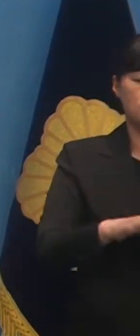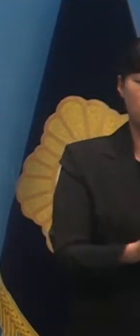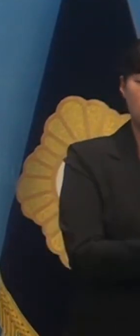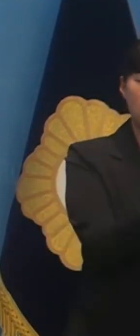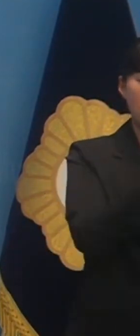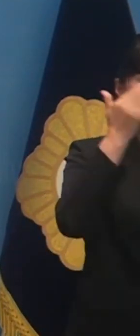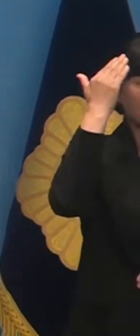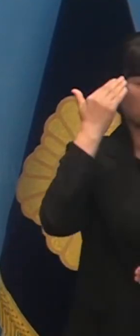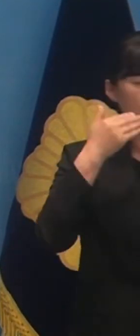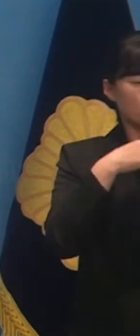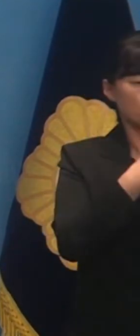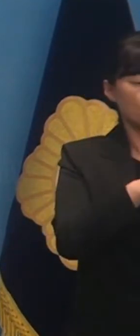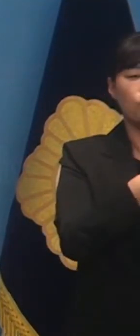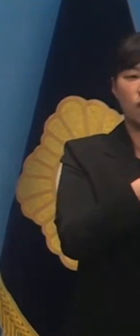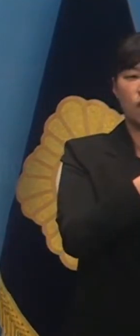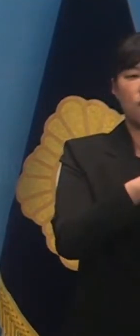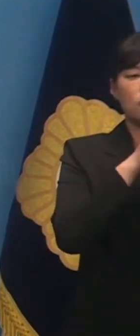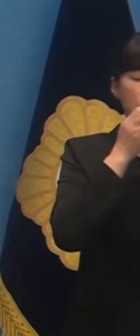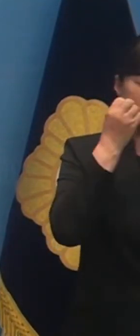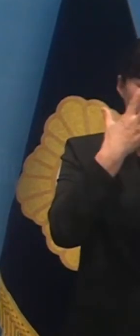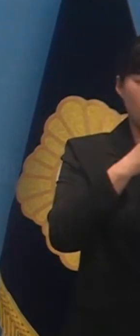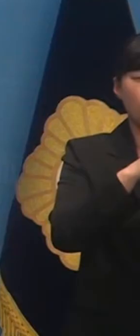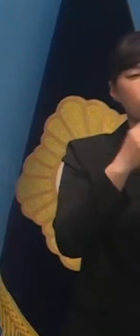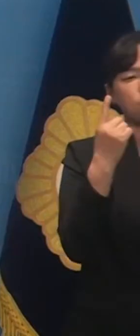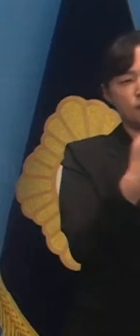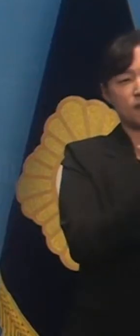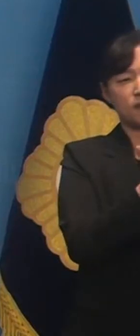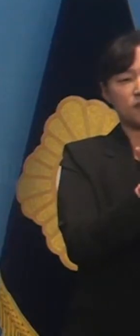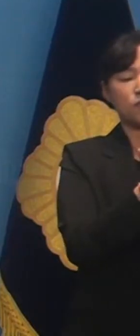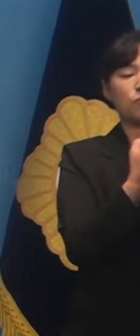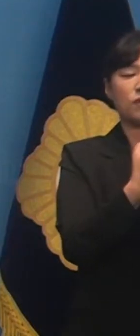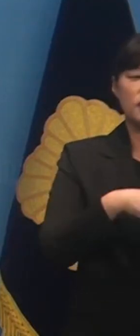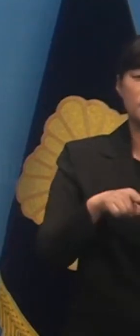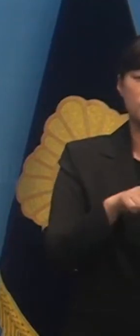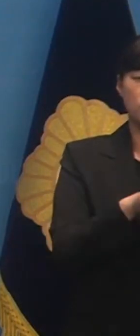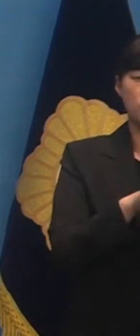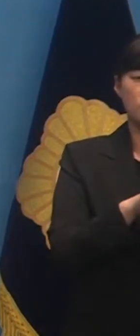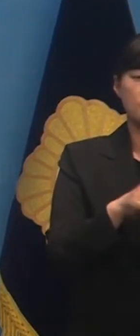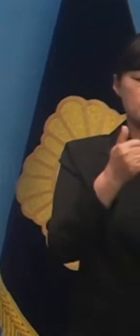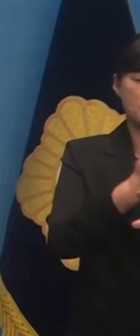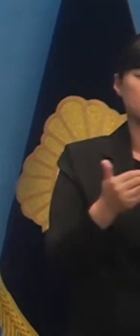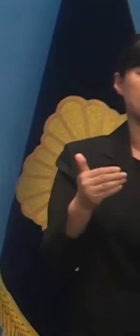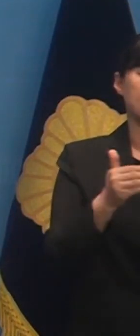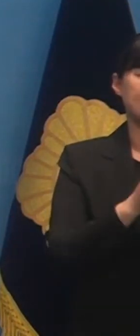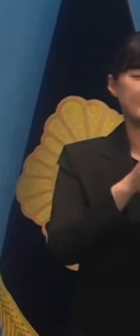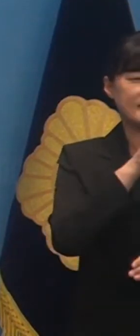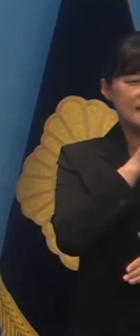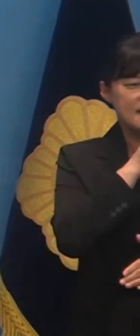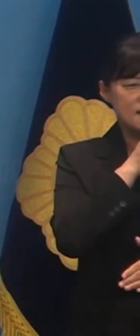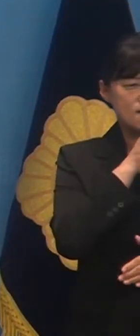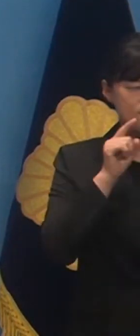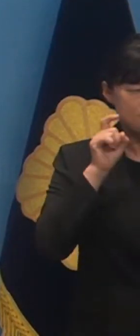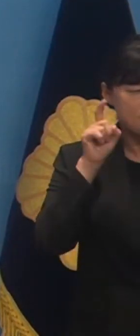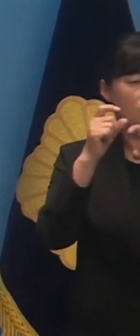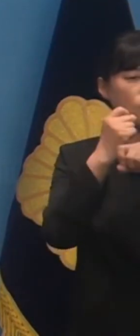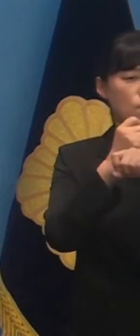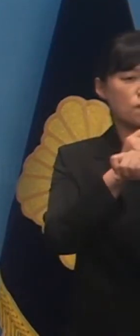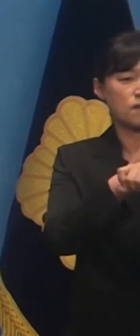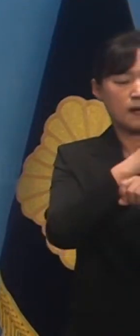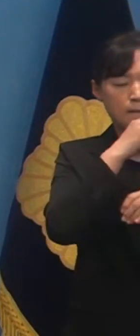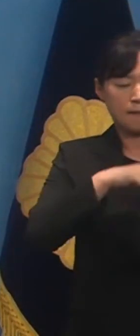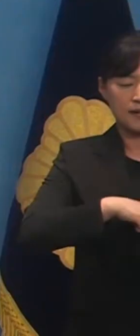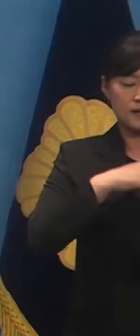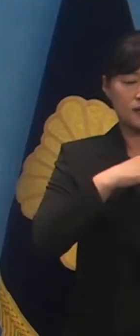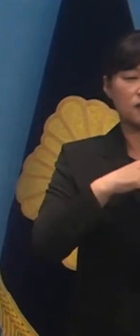사태가 대한민국 교육계의 새로운 전환점이 되도록 조국혁신당은 끝까지 진실을 추적하고 정의가 실현될